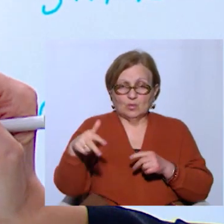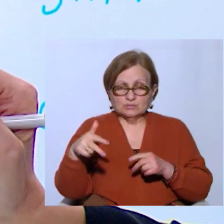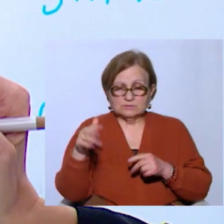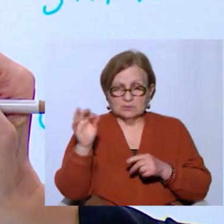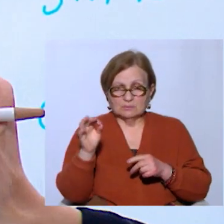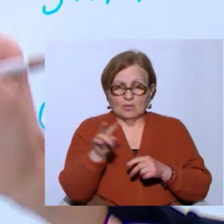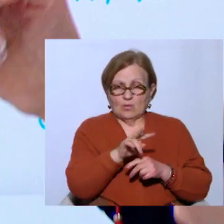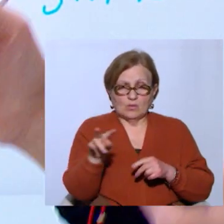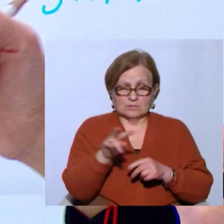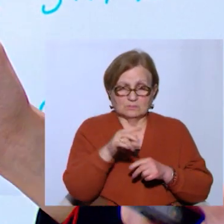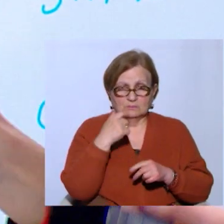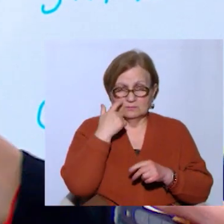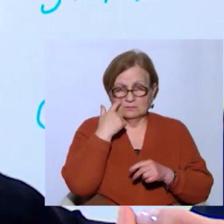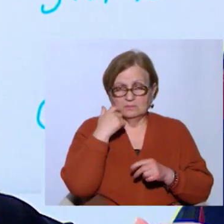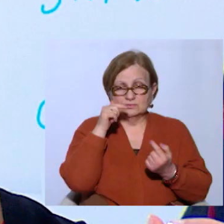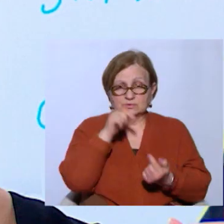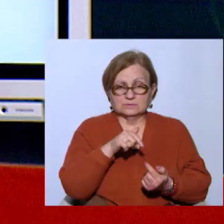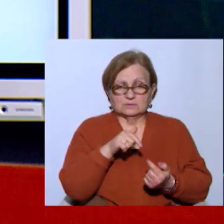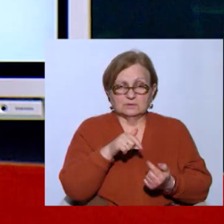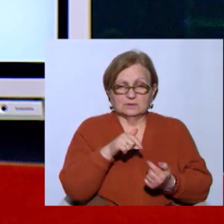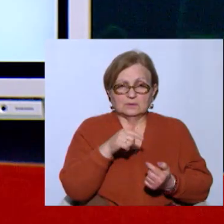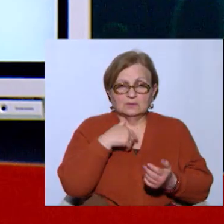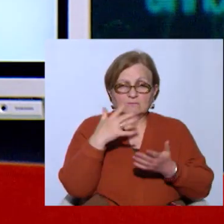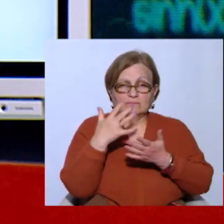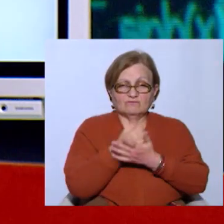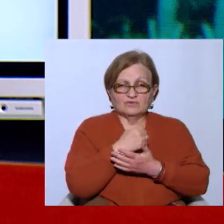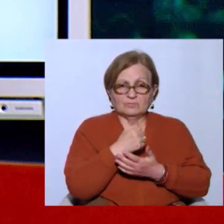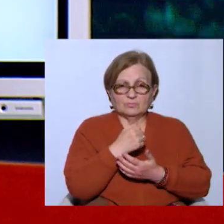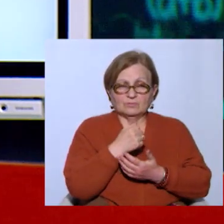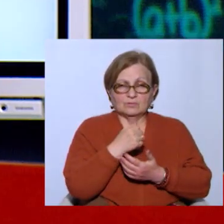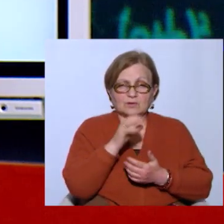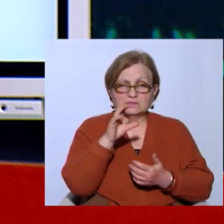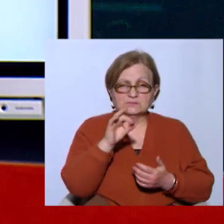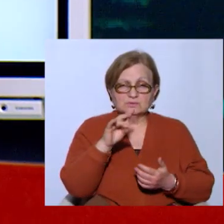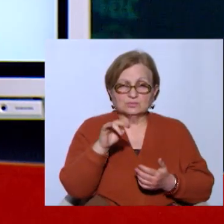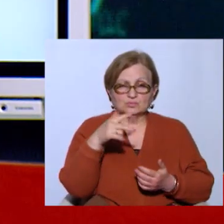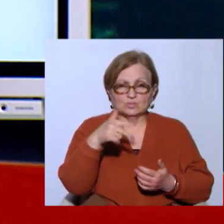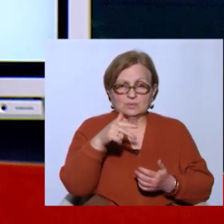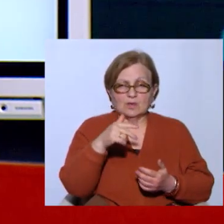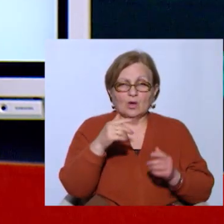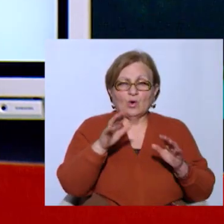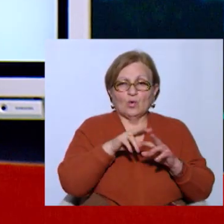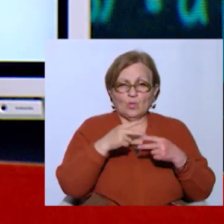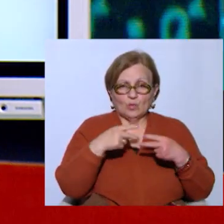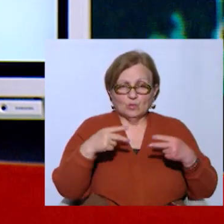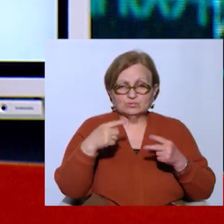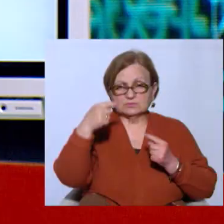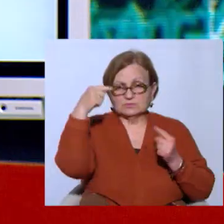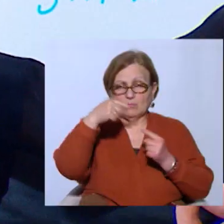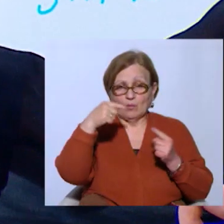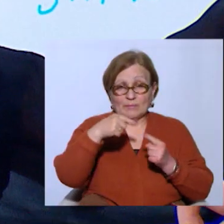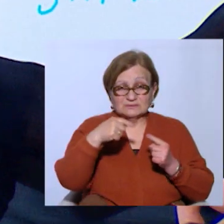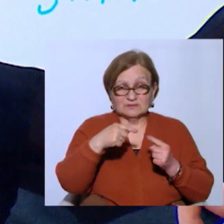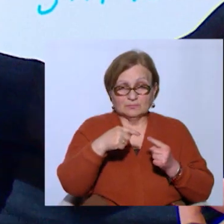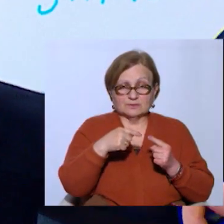გრადუსი აქვს ორივეს, ხო? შესაბამისად, რომ ვიპოვოთ თქვათ, აი სინუს 30 უდრის მოპირდაპირე კათეტის შეფარდებული ჰიპოტენუზასთან,